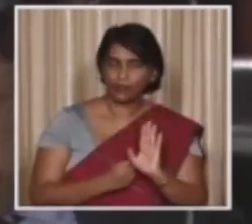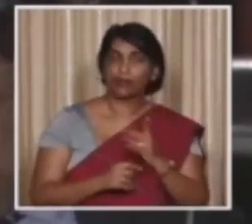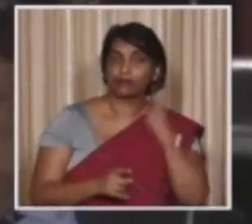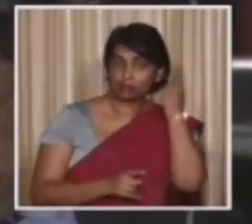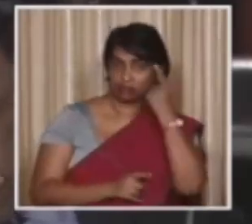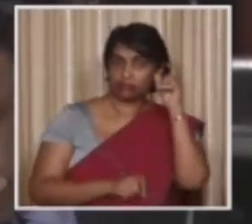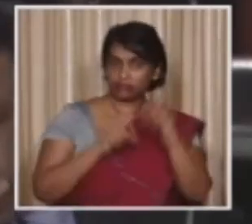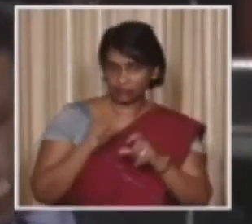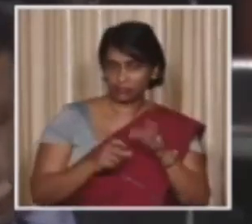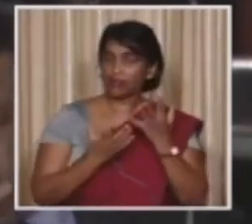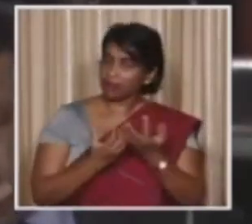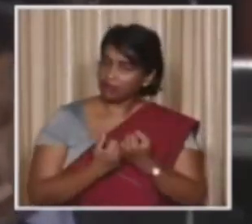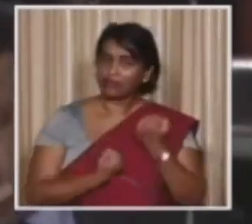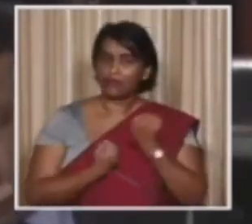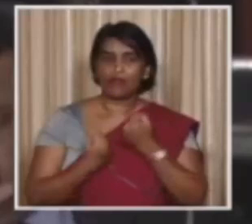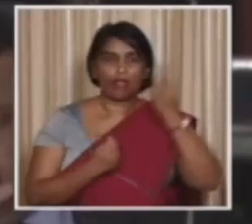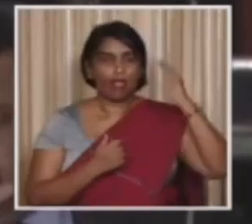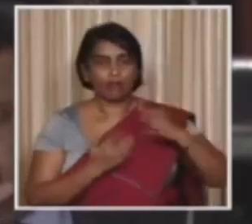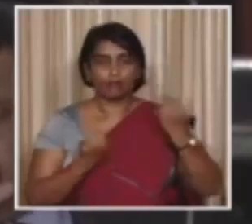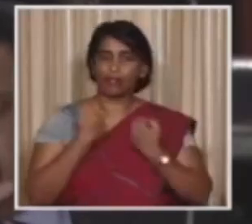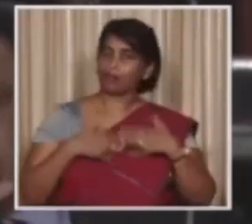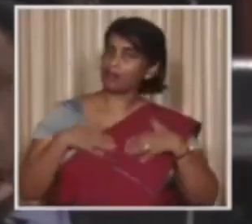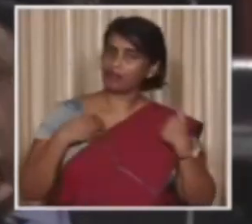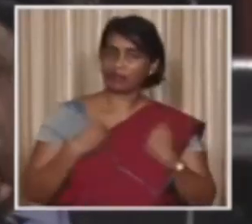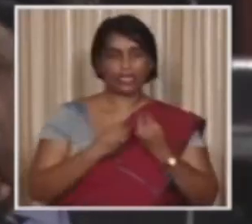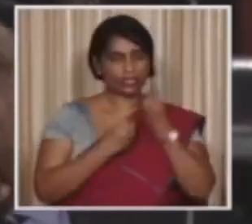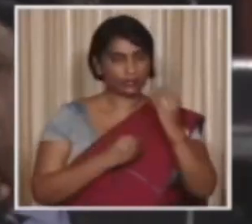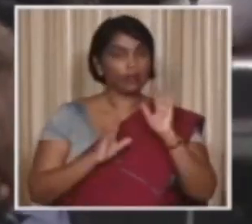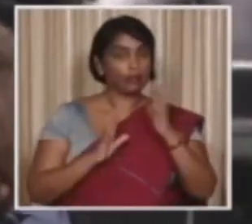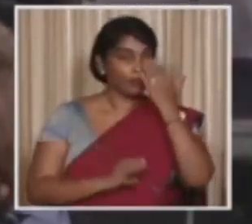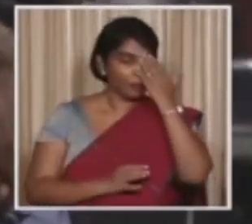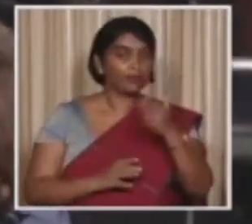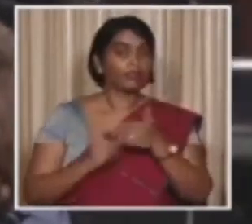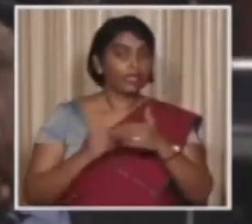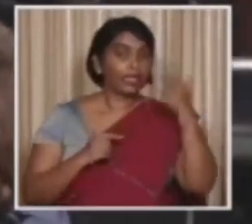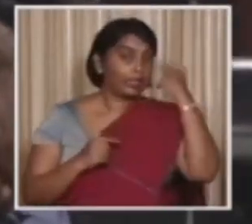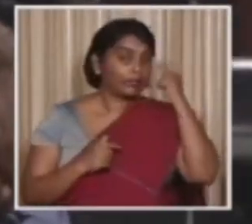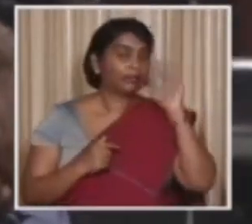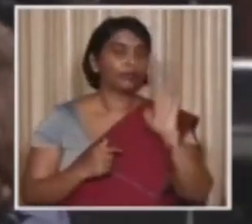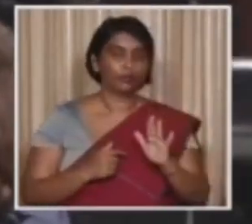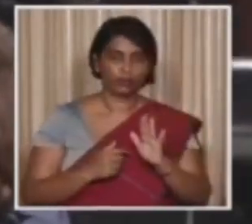උගත් අය එහෙම අරගෙන පර්මිට් එක අරගෙන ඒ අයට සැප පහසු ජීවිතයක් දෙන්න ඕනේ. හැබැයි කරුණාකර මේ තත්ත්ව පොඩ හිතන්න.